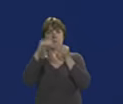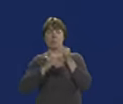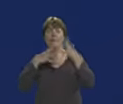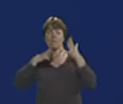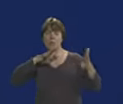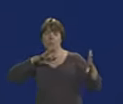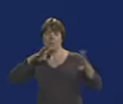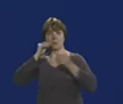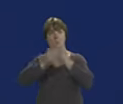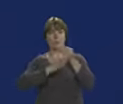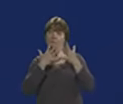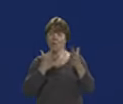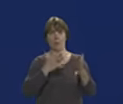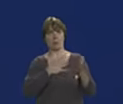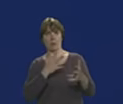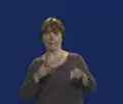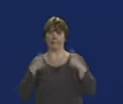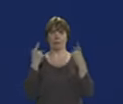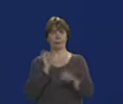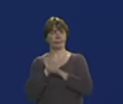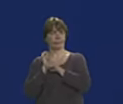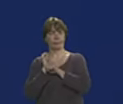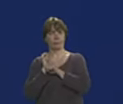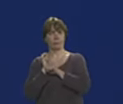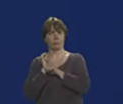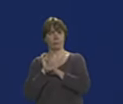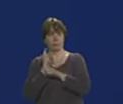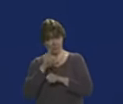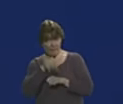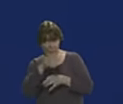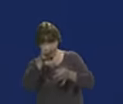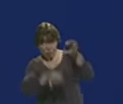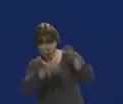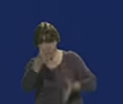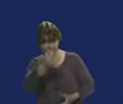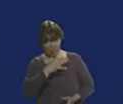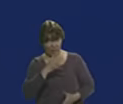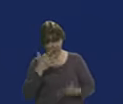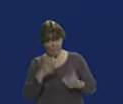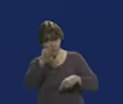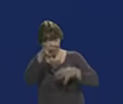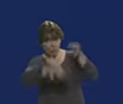voulons conserver notre mode de vie. Dois-je leur faire le procès parce qu'ils nous ont dit cela?